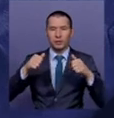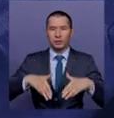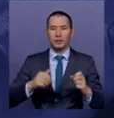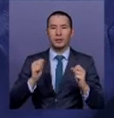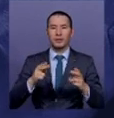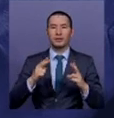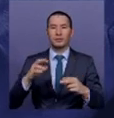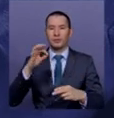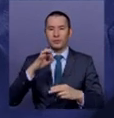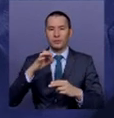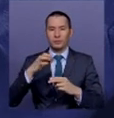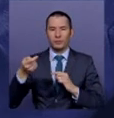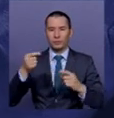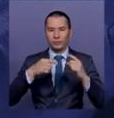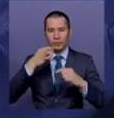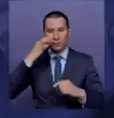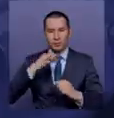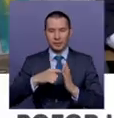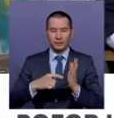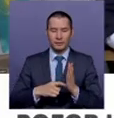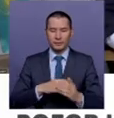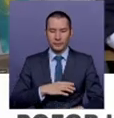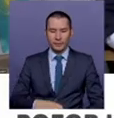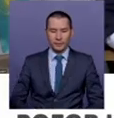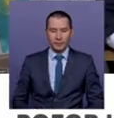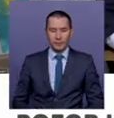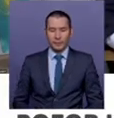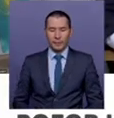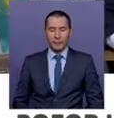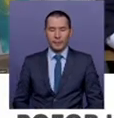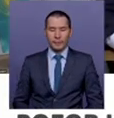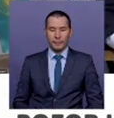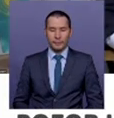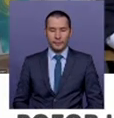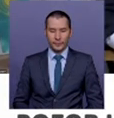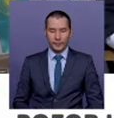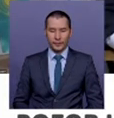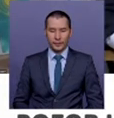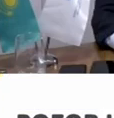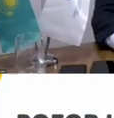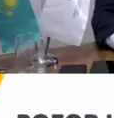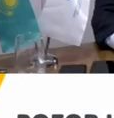міндеттер айтылып, мықты басқару жүйесінің маңыздылығын тағы да атап өтті. Наз Кенеркин, Алматы телеарнасы.